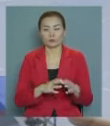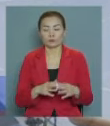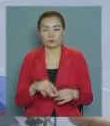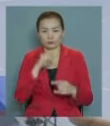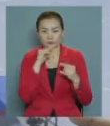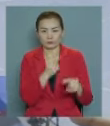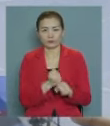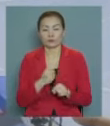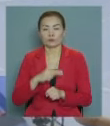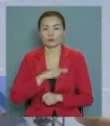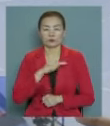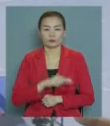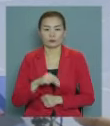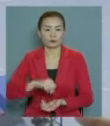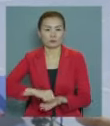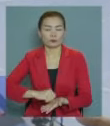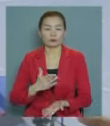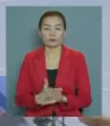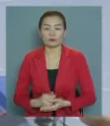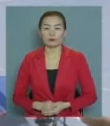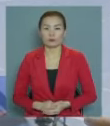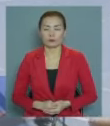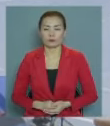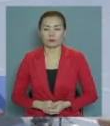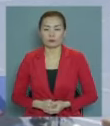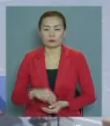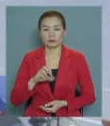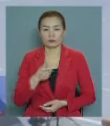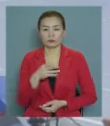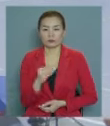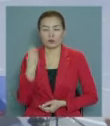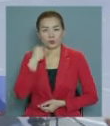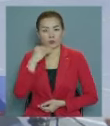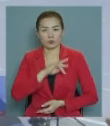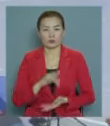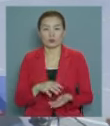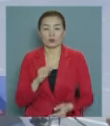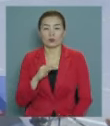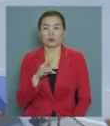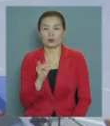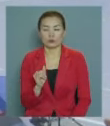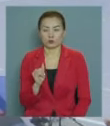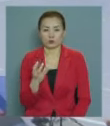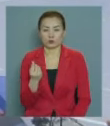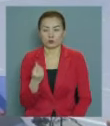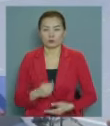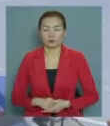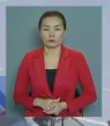қарсы қызметкерлері қатысуда. Олар Маңғыстау, Ақтөбе облысы, Атырау облысы және